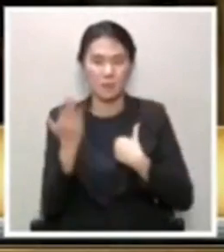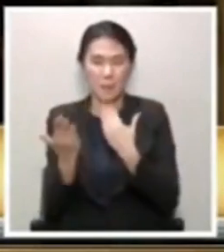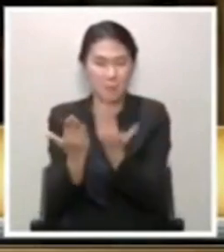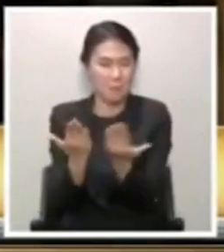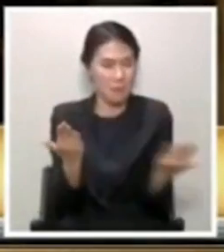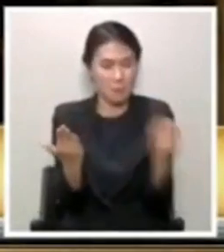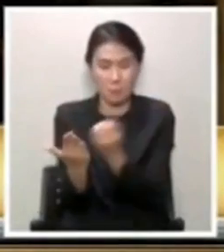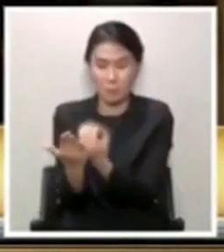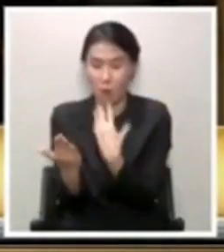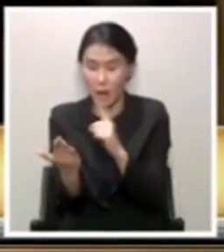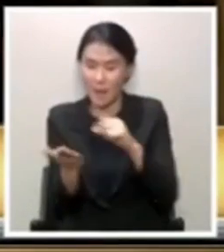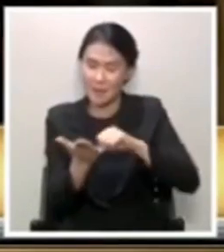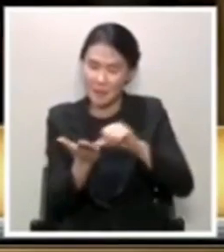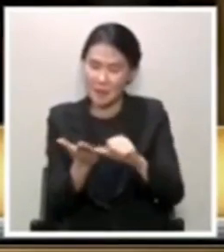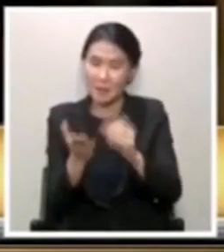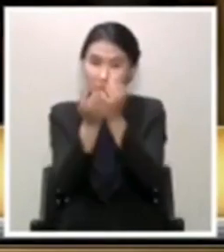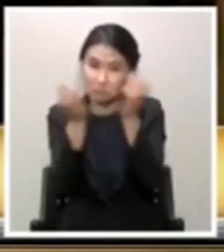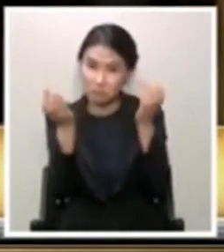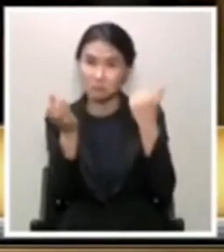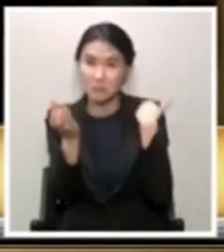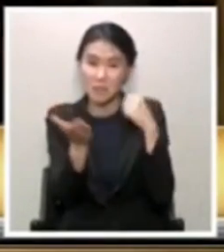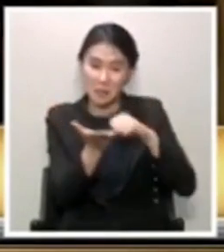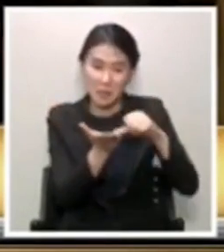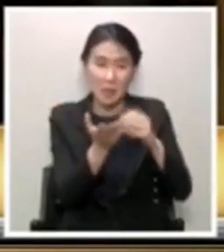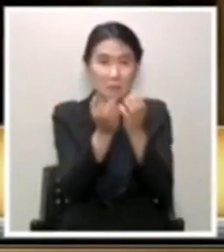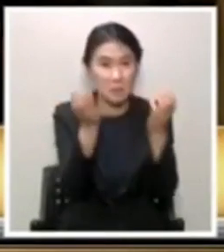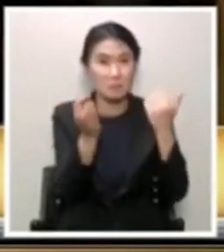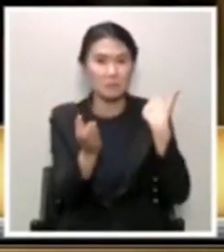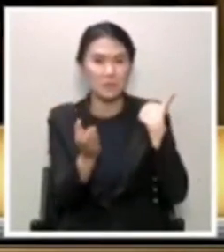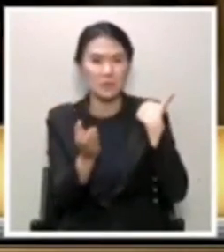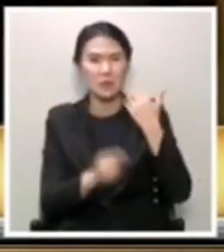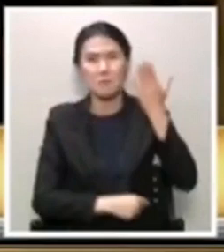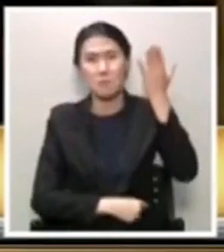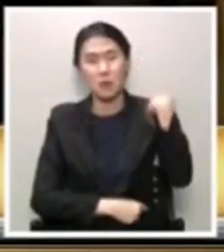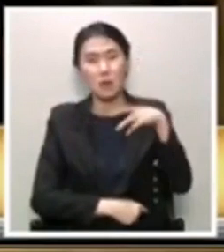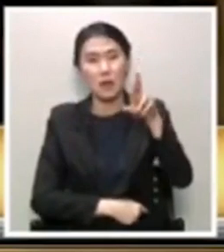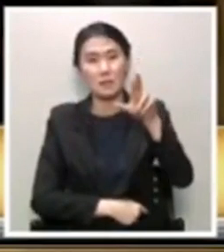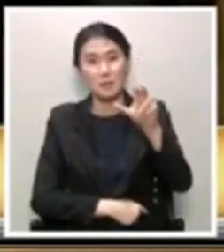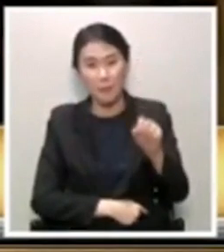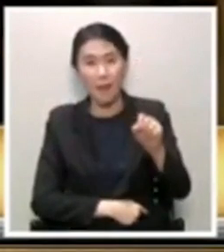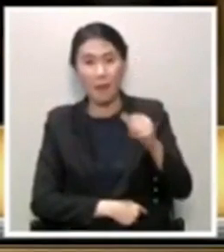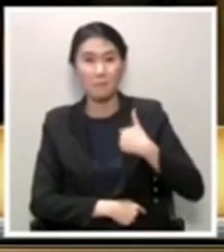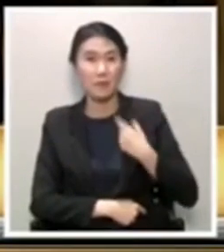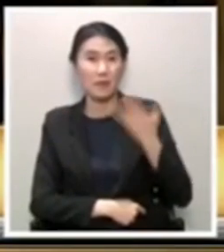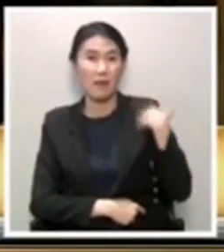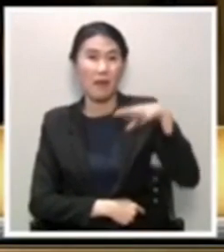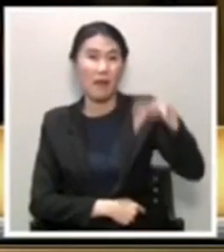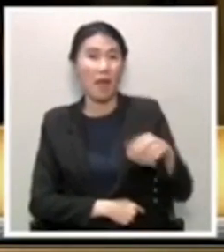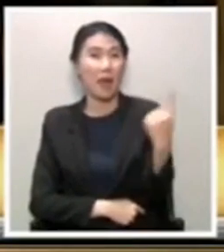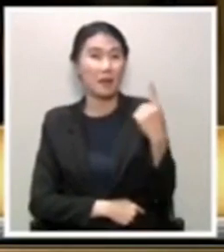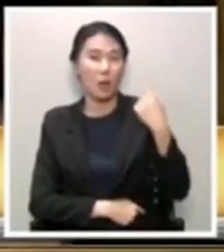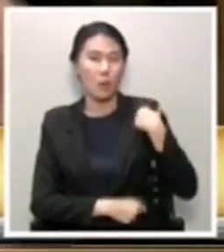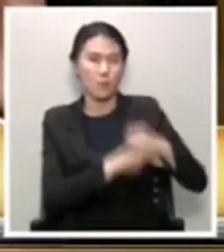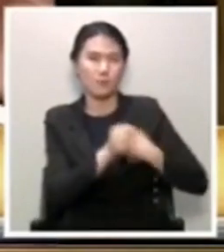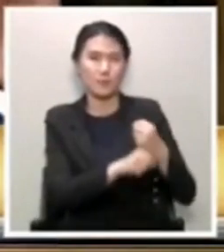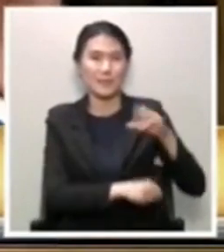เรื่องวิธีการแก้รัฐธรรมนูญเขาเขียนว่ายังไงครับสมัยเรามีสภาผู้แทนราษฎรเพียงสภาเดียวในปี75เราก็ใ